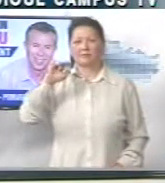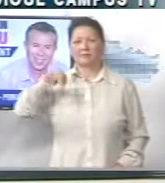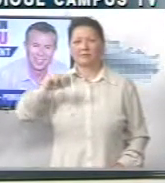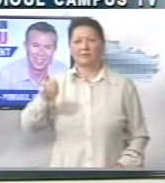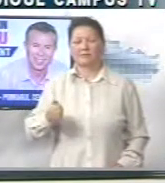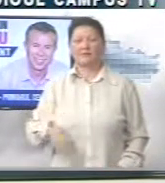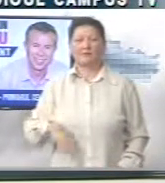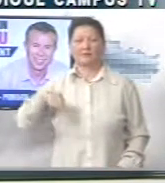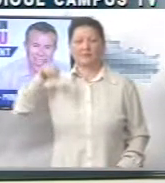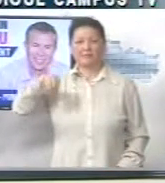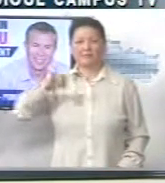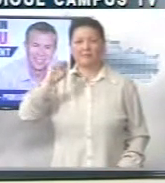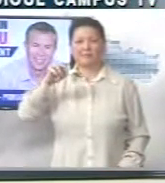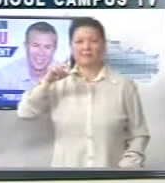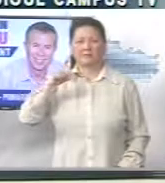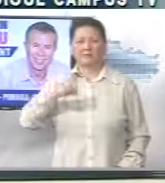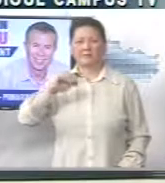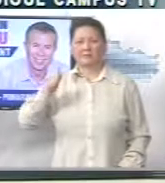Mai avem câteva mesaje.